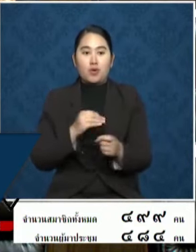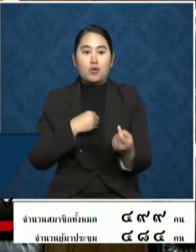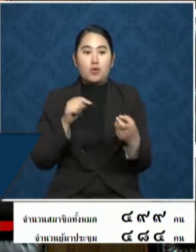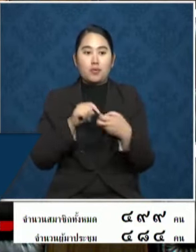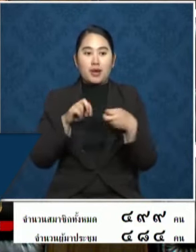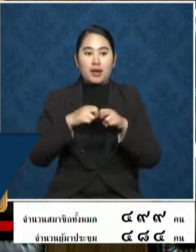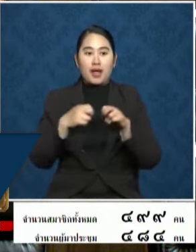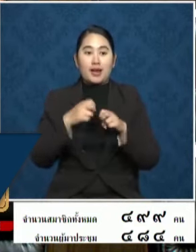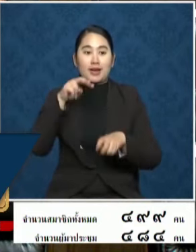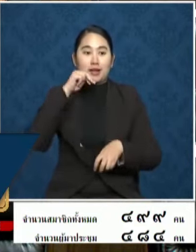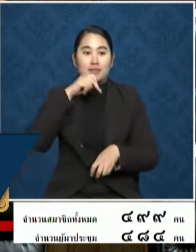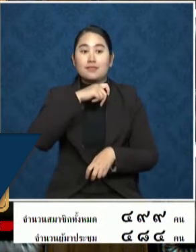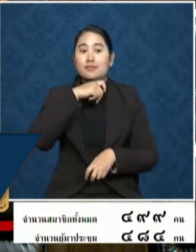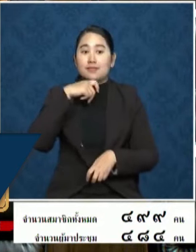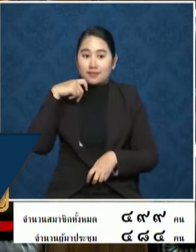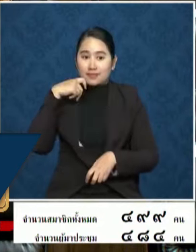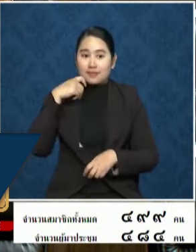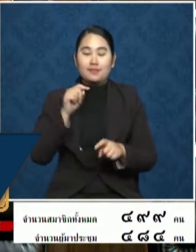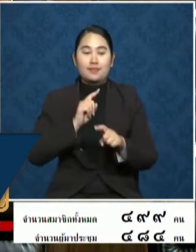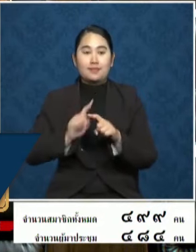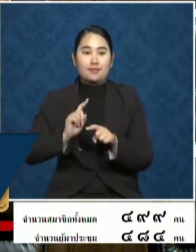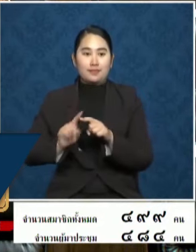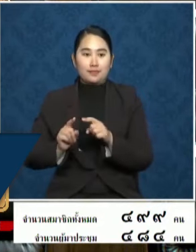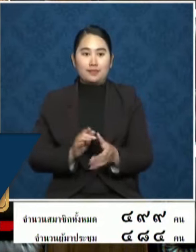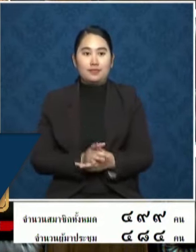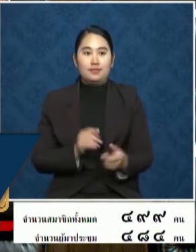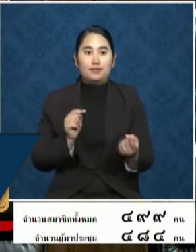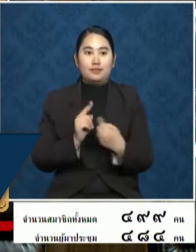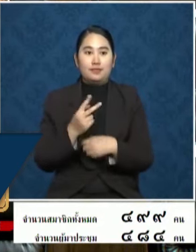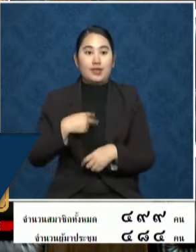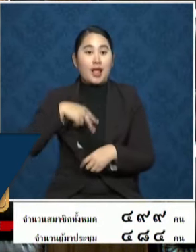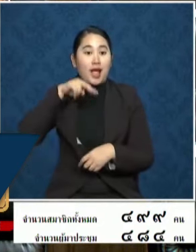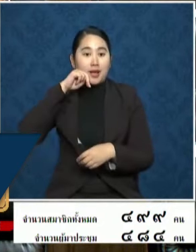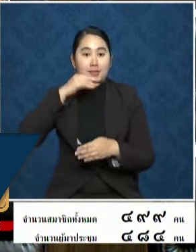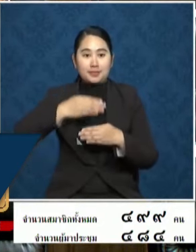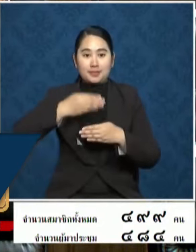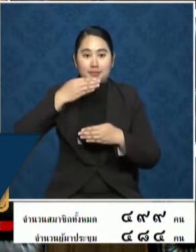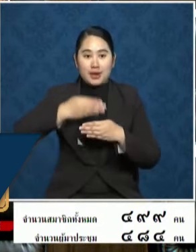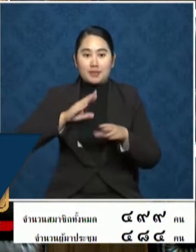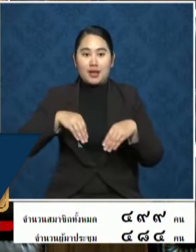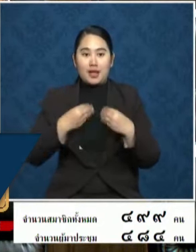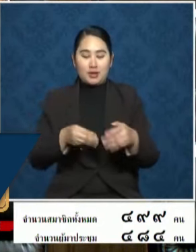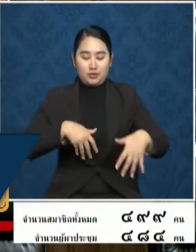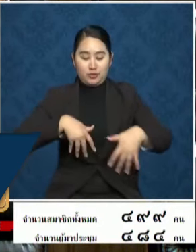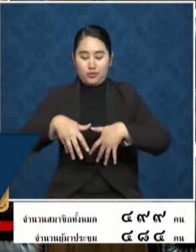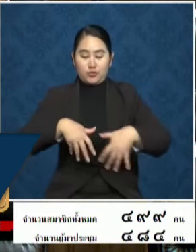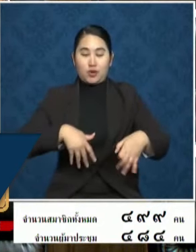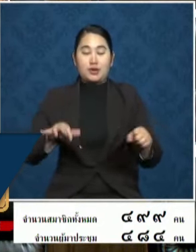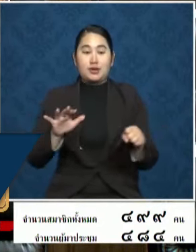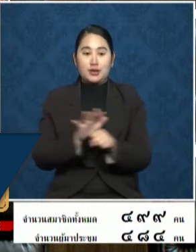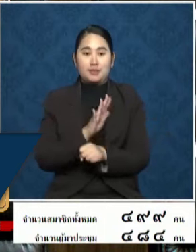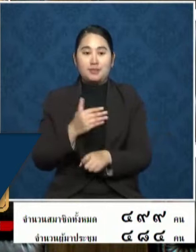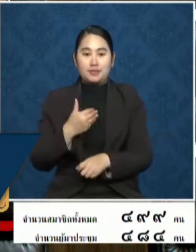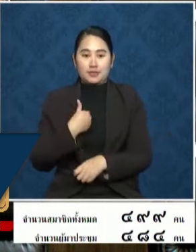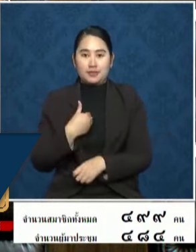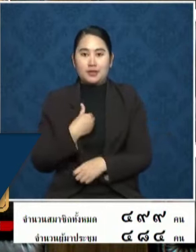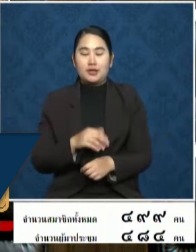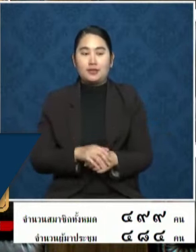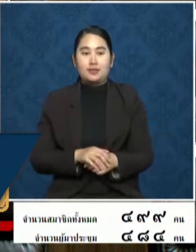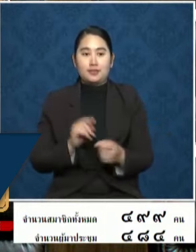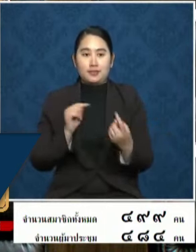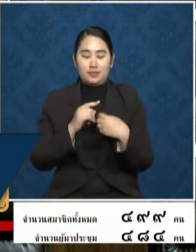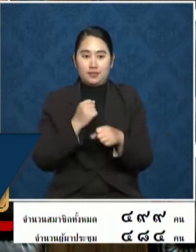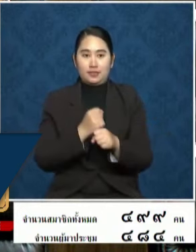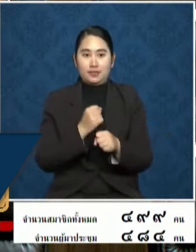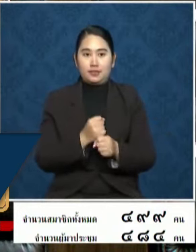แล้งพื้นที่ชนประทานนะครับและการขยายเขตชนประทานเพื่อพี่น้องเกษตรกรต้องทั่วถึงตลอดจนการให้ความ